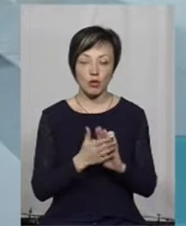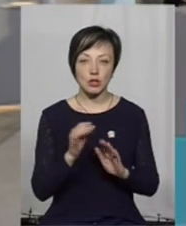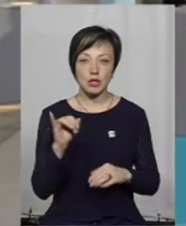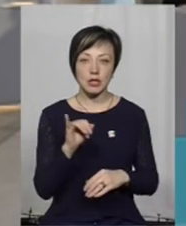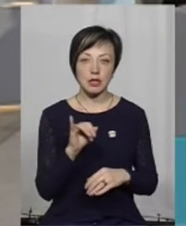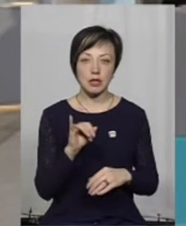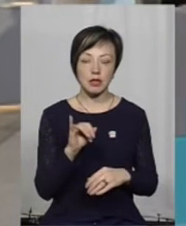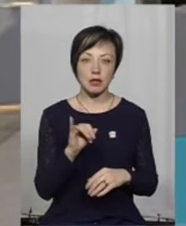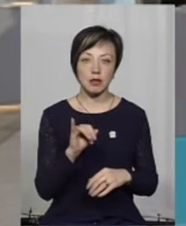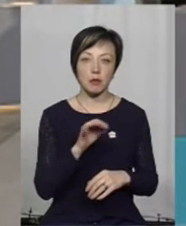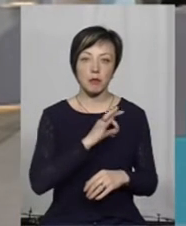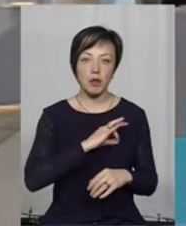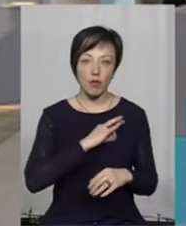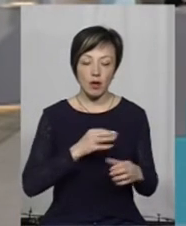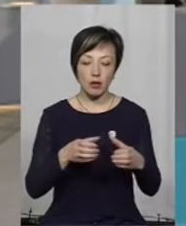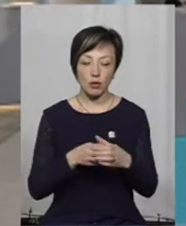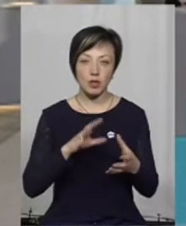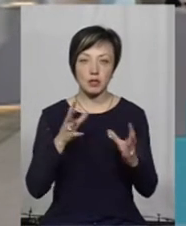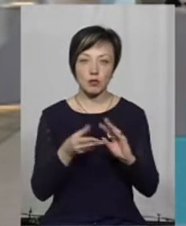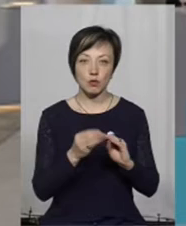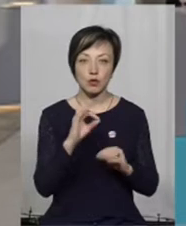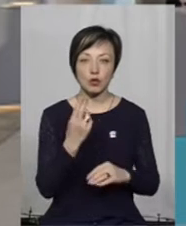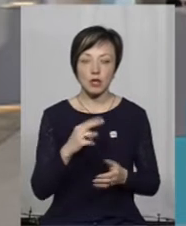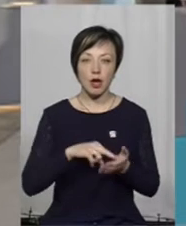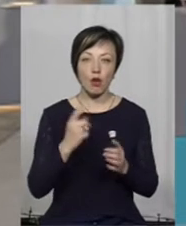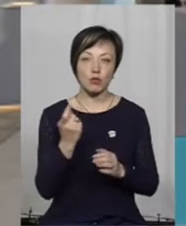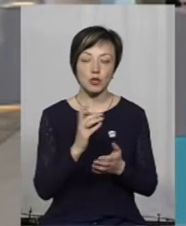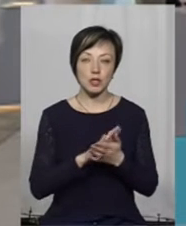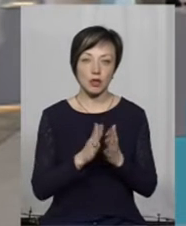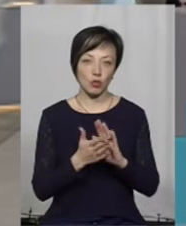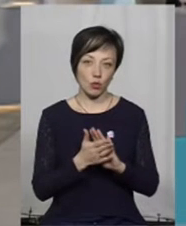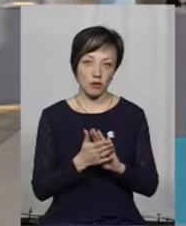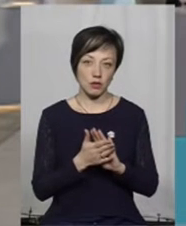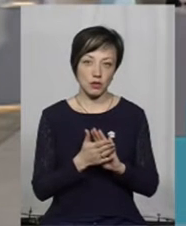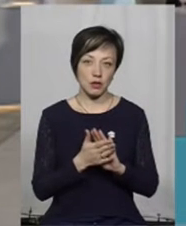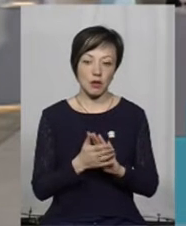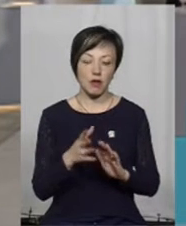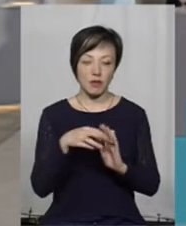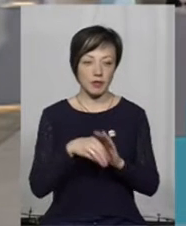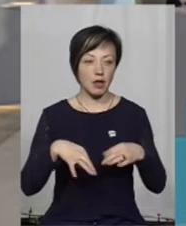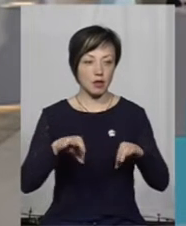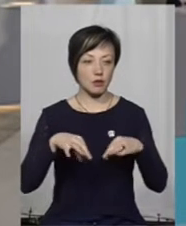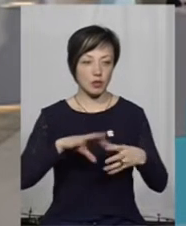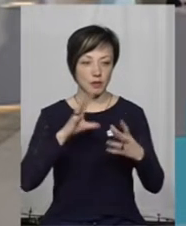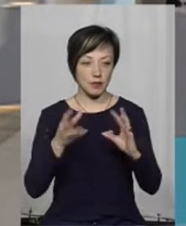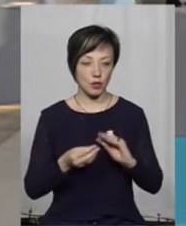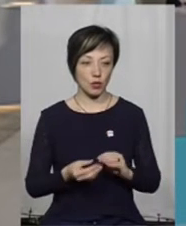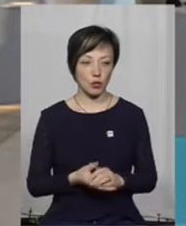і пасажирів пільгових категорій, і загалом соціально-економічне становище в транспорті в